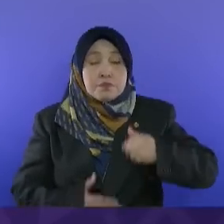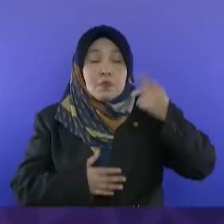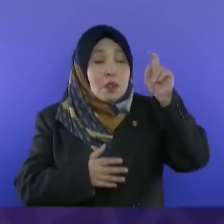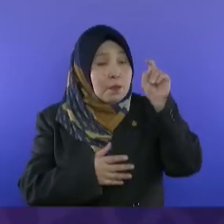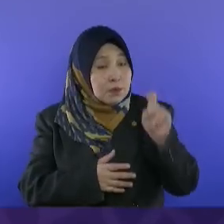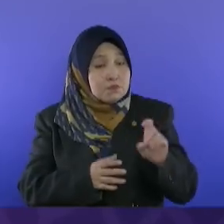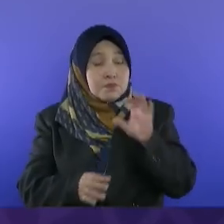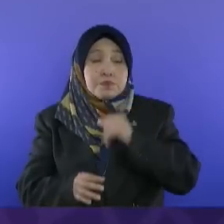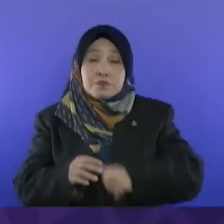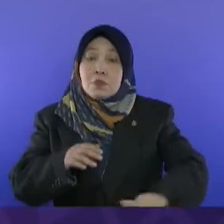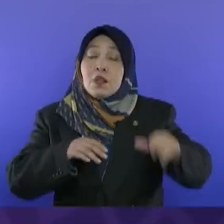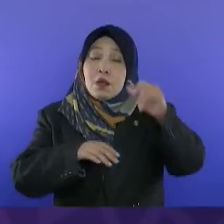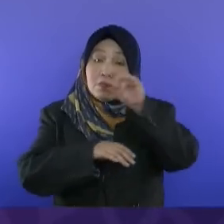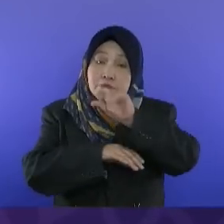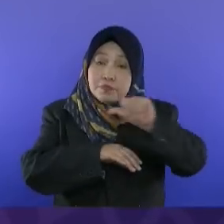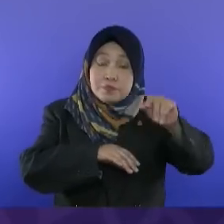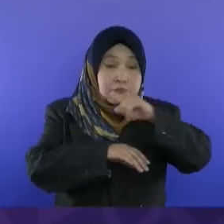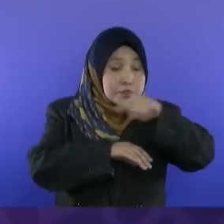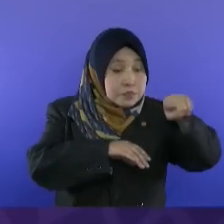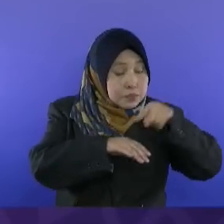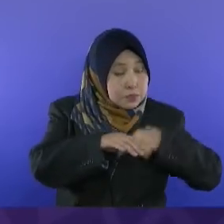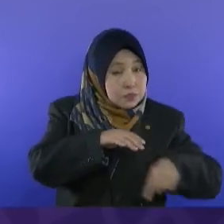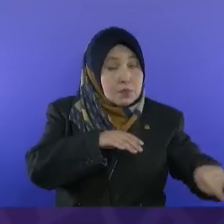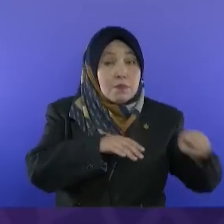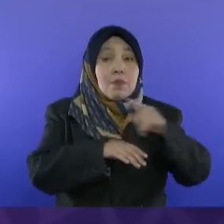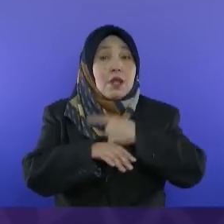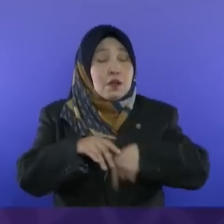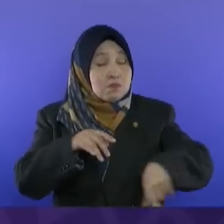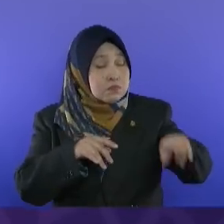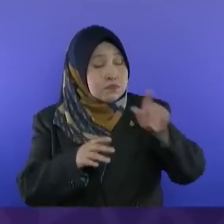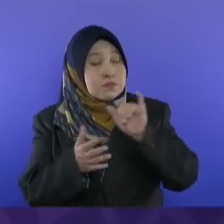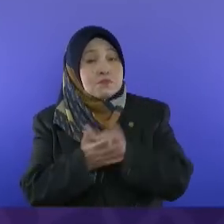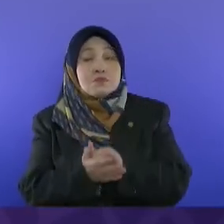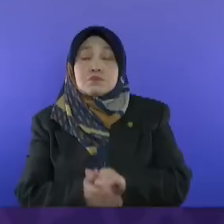kalau dia berbaris pun sama juga tapi kurang sedikit